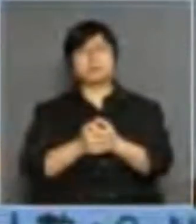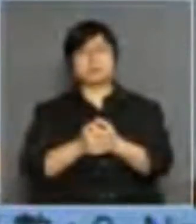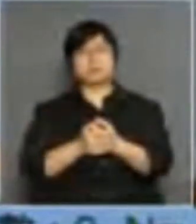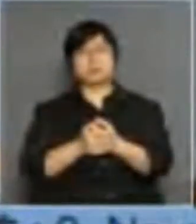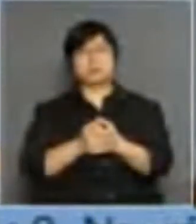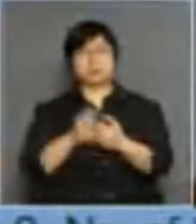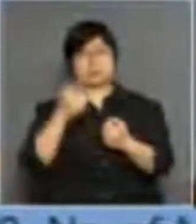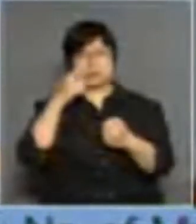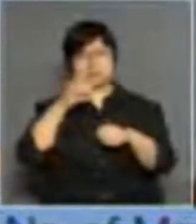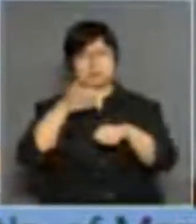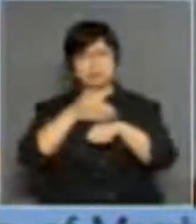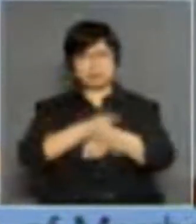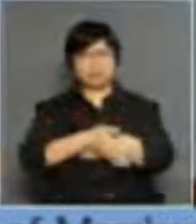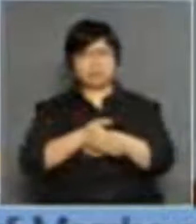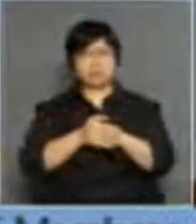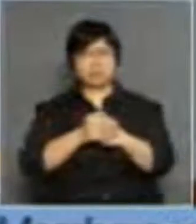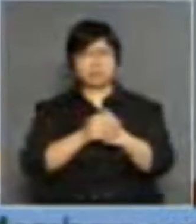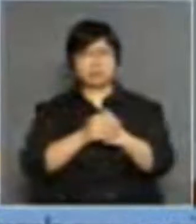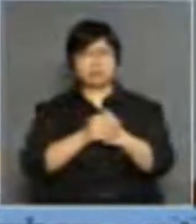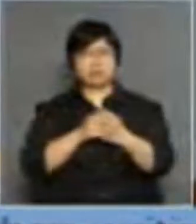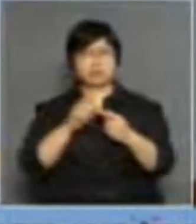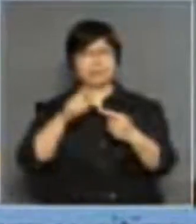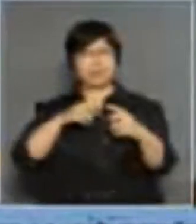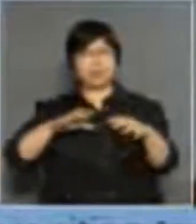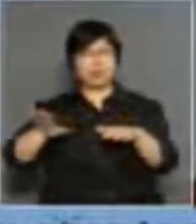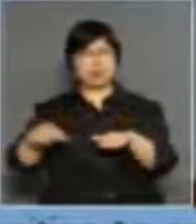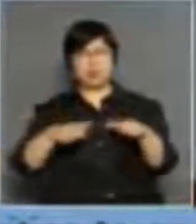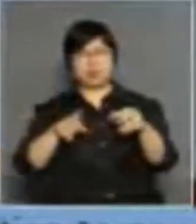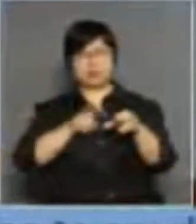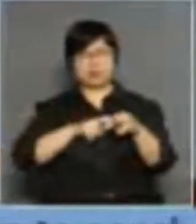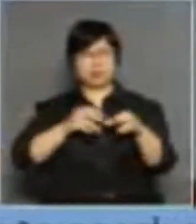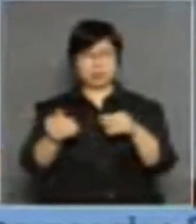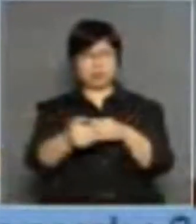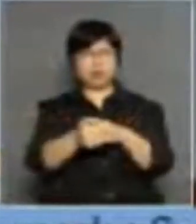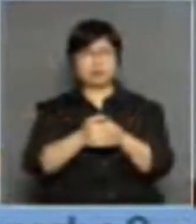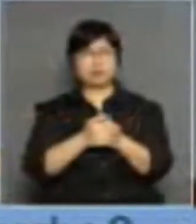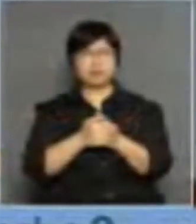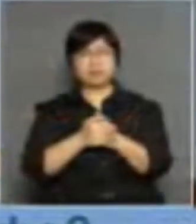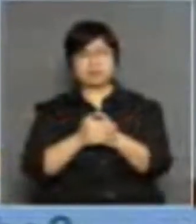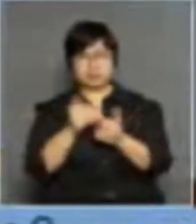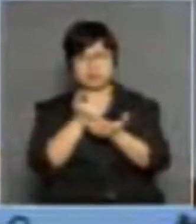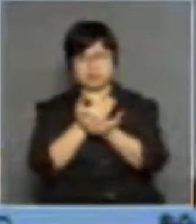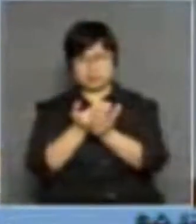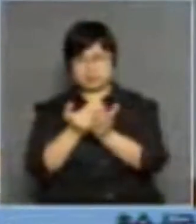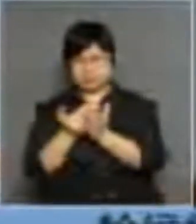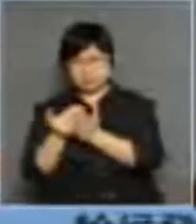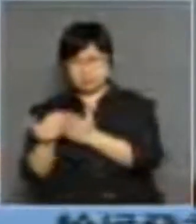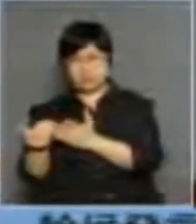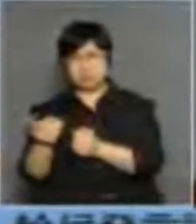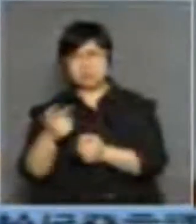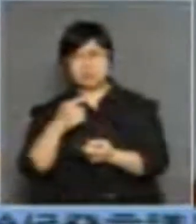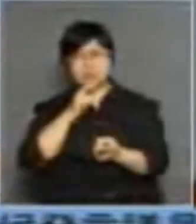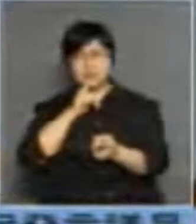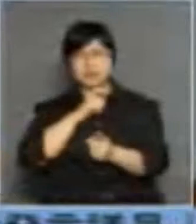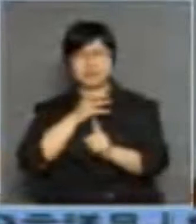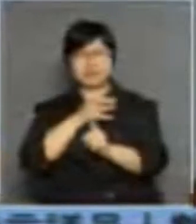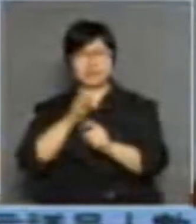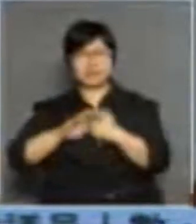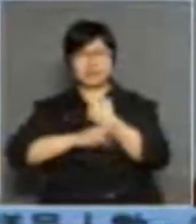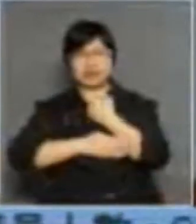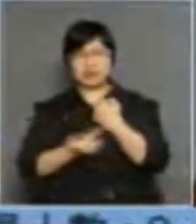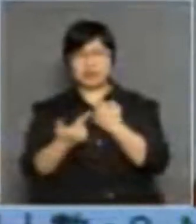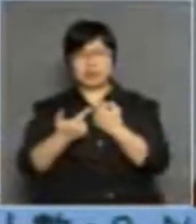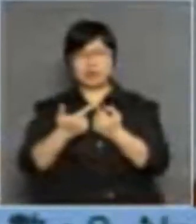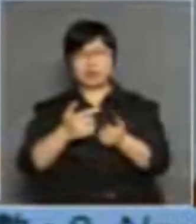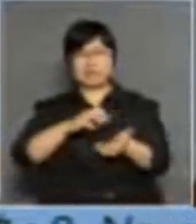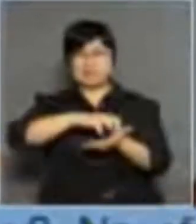界的西貢的大浪西灣呢，是根據不同的理由呢，是被人家非法大量是挖掘